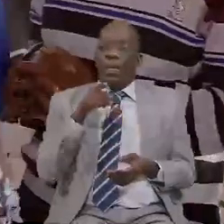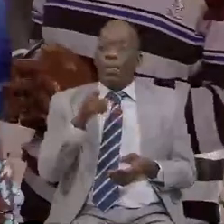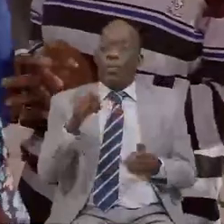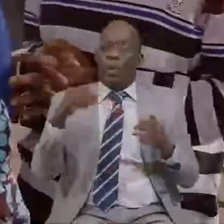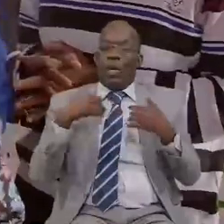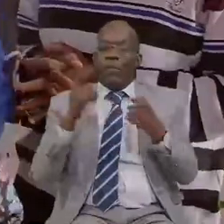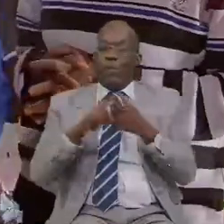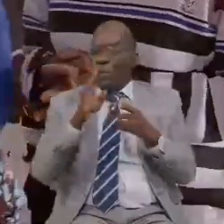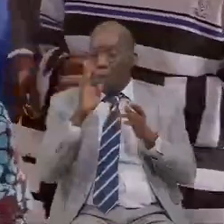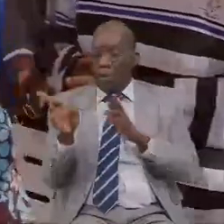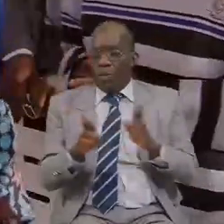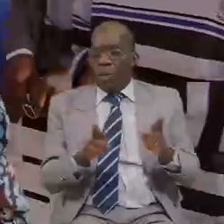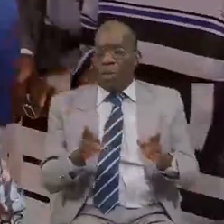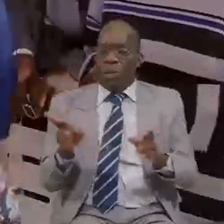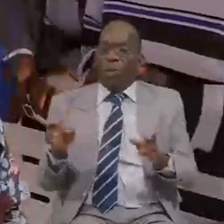Tu dois être prêt